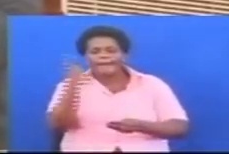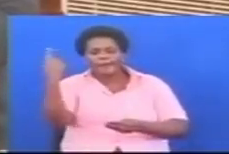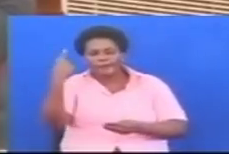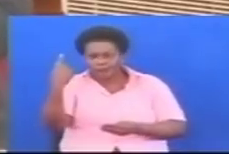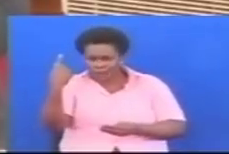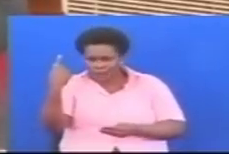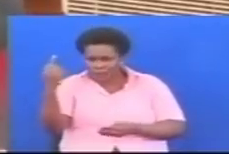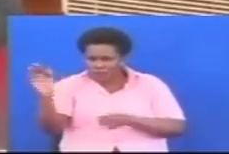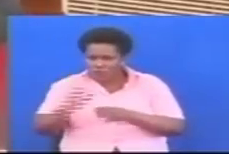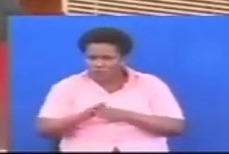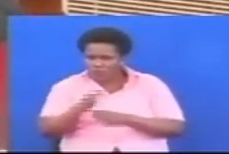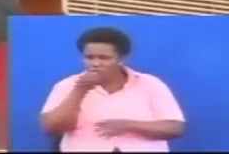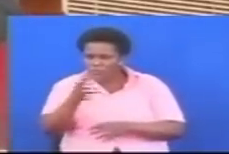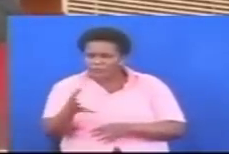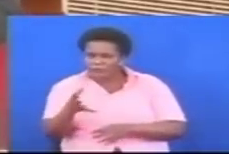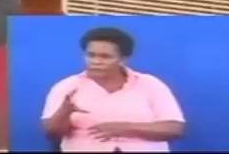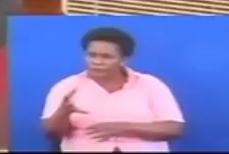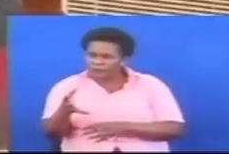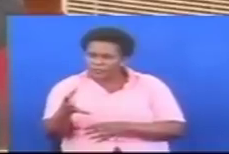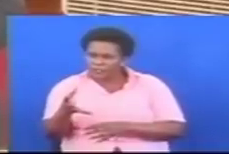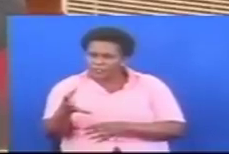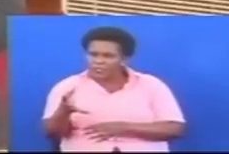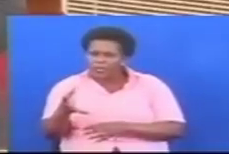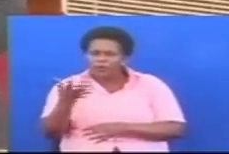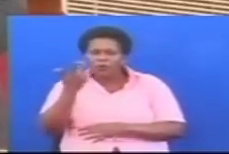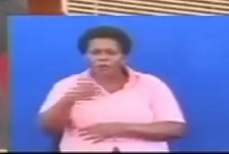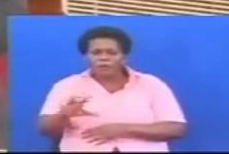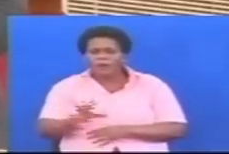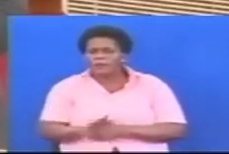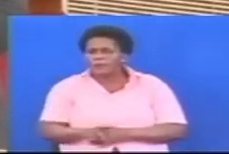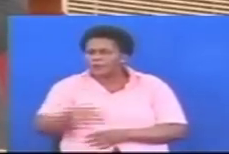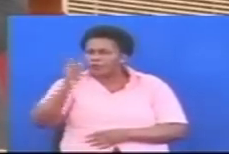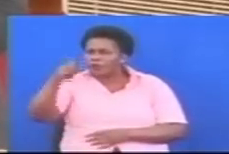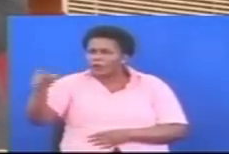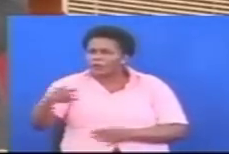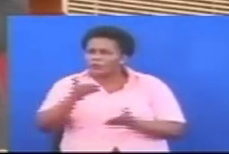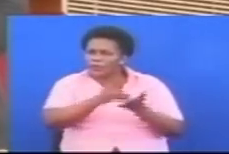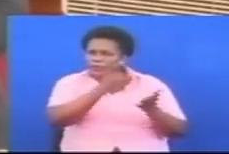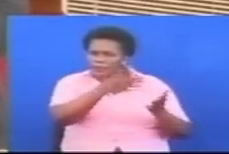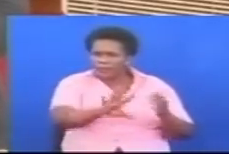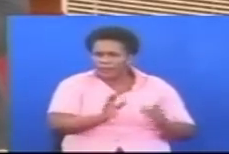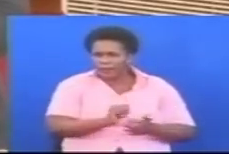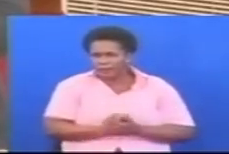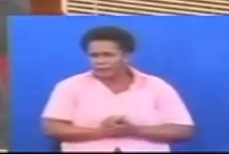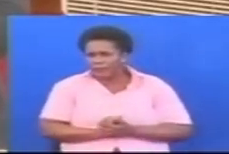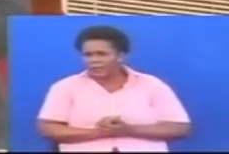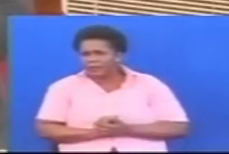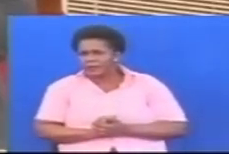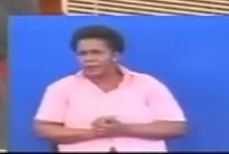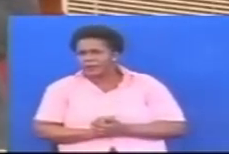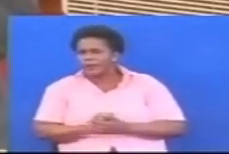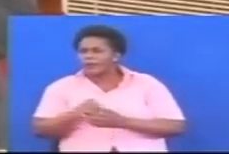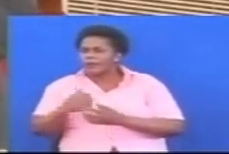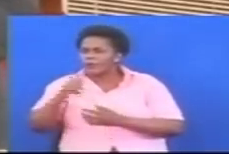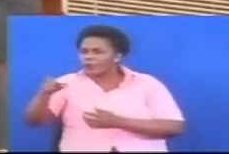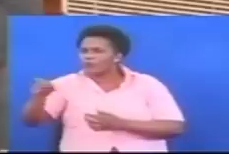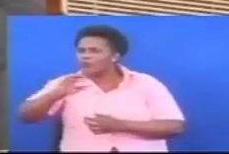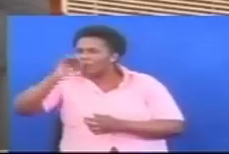wa uchafuzi huo wa chanzo kikuu cha maji kwa mamilioni ya wakazi wa Dar es Salaam sambamba na wale wa jamii tajwa hapo juu.